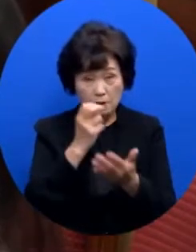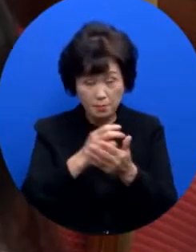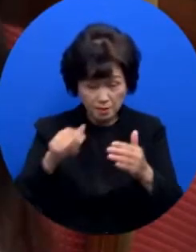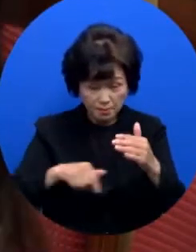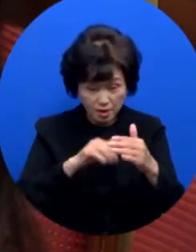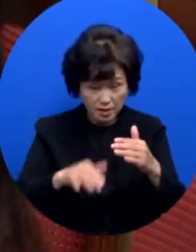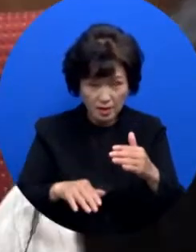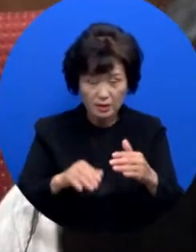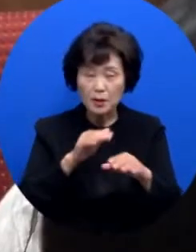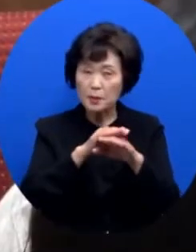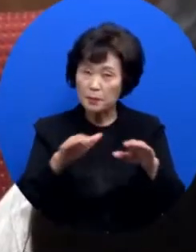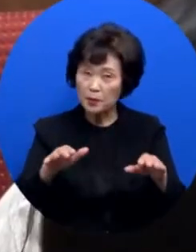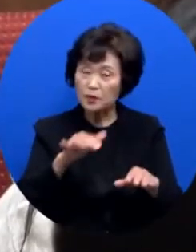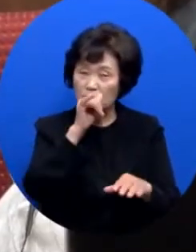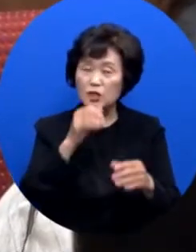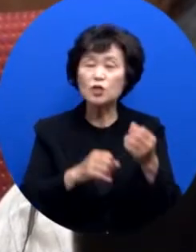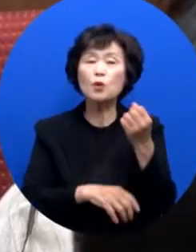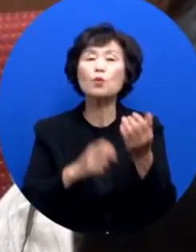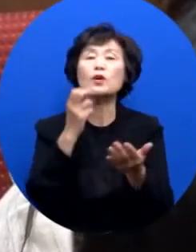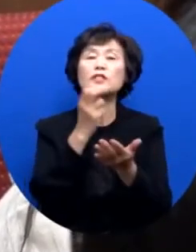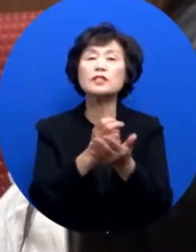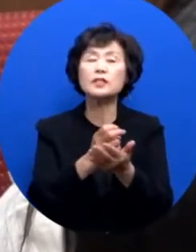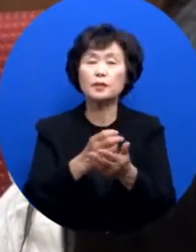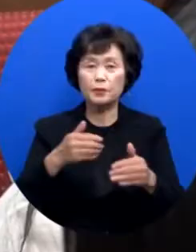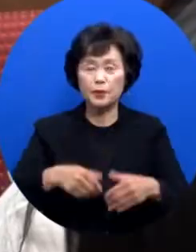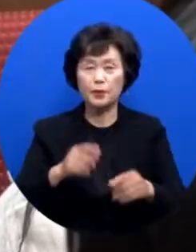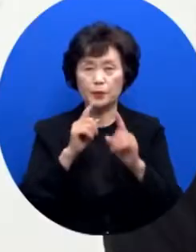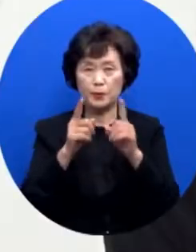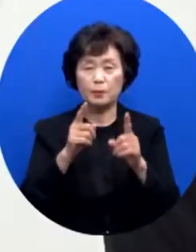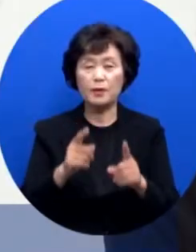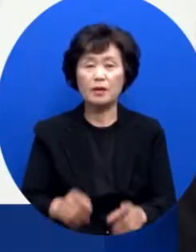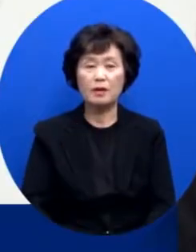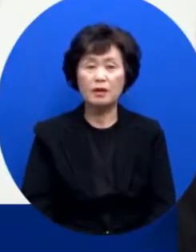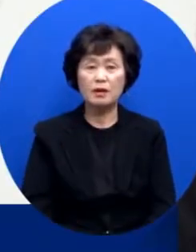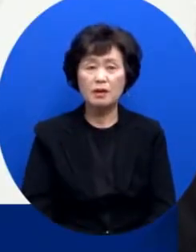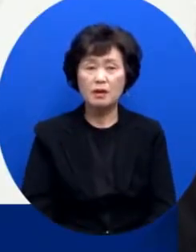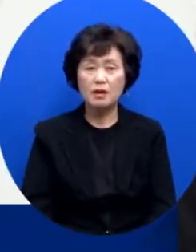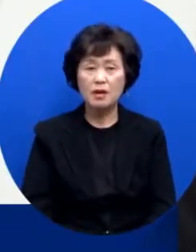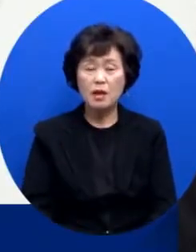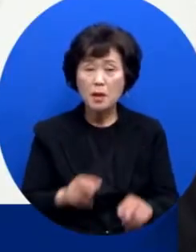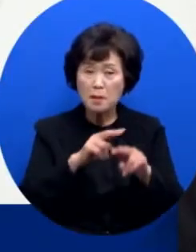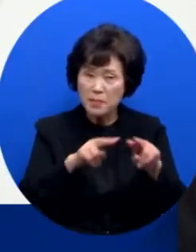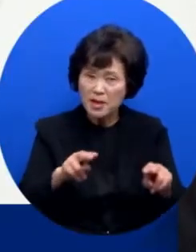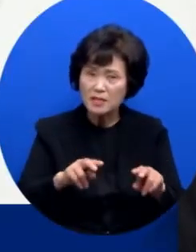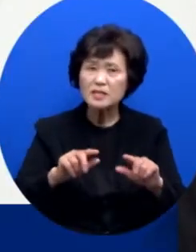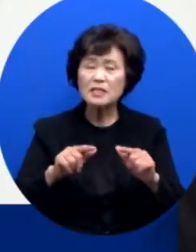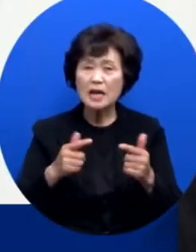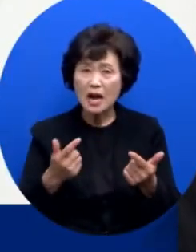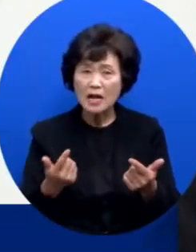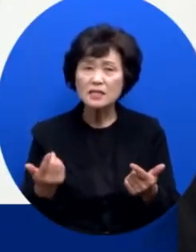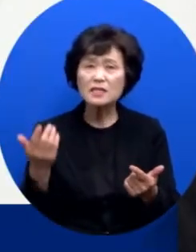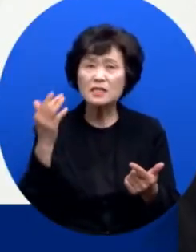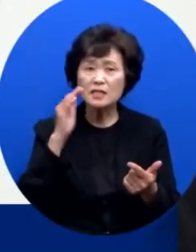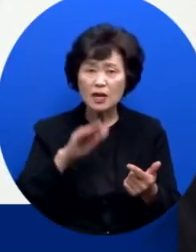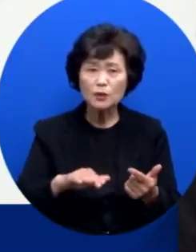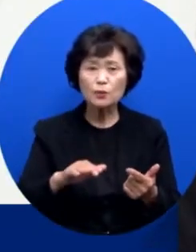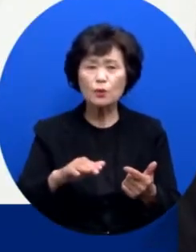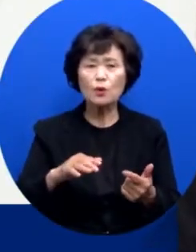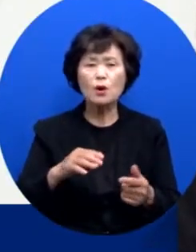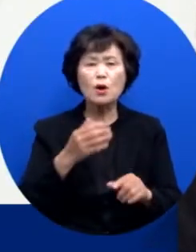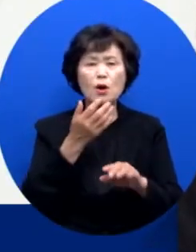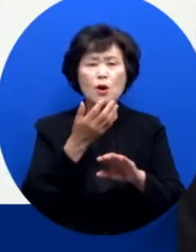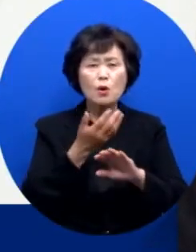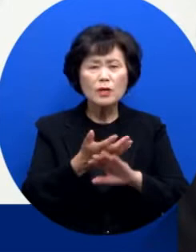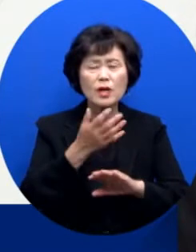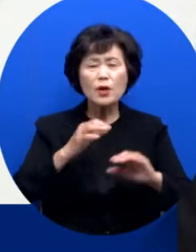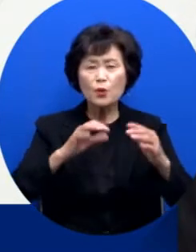형평성 있는 원칙을 적용해달라고 호소했습니다. 폐지 않는다 할지라도 부디 외국인이 아닌 자국민의 인권과 자유민주주의 질서